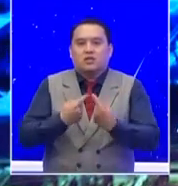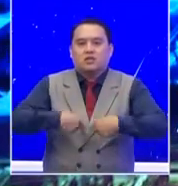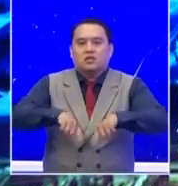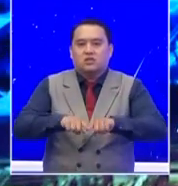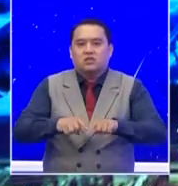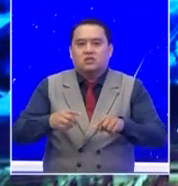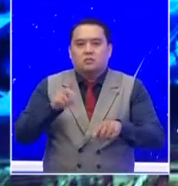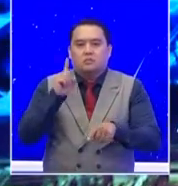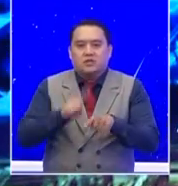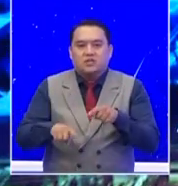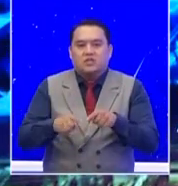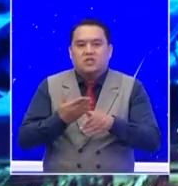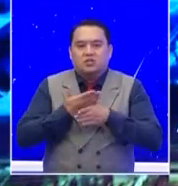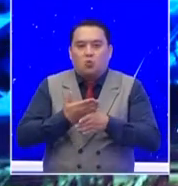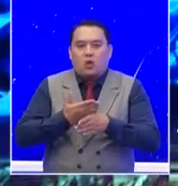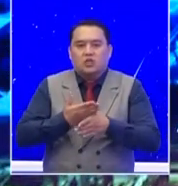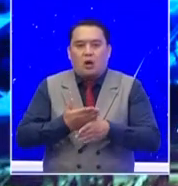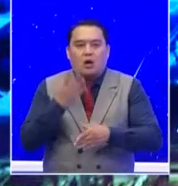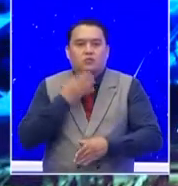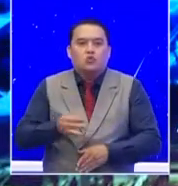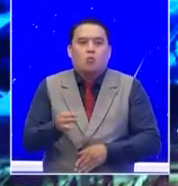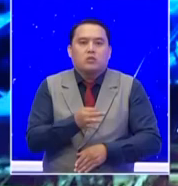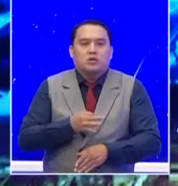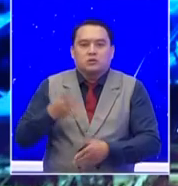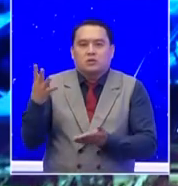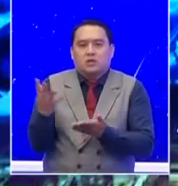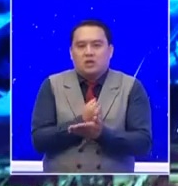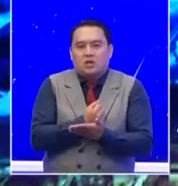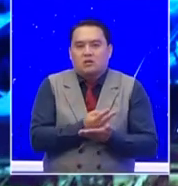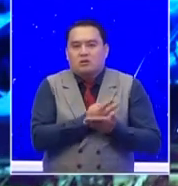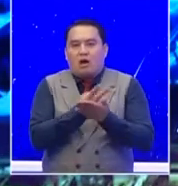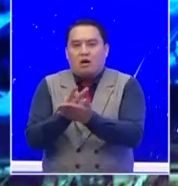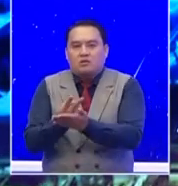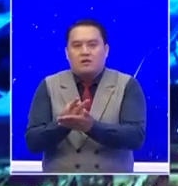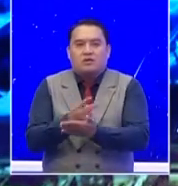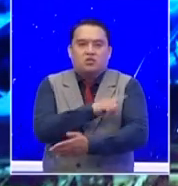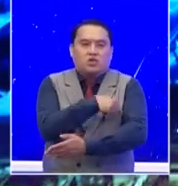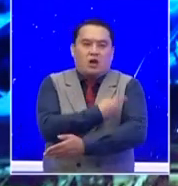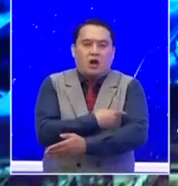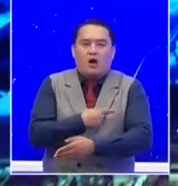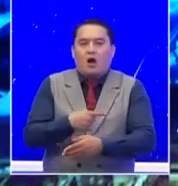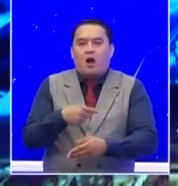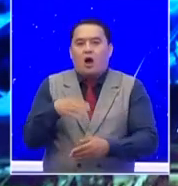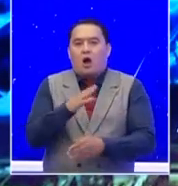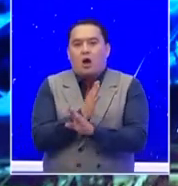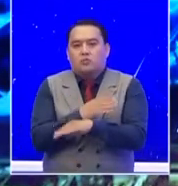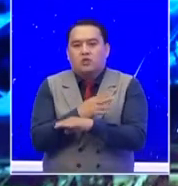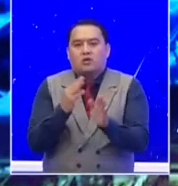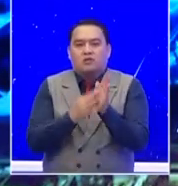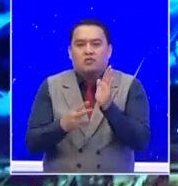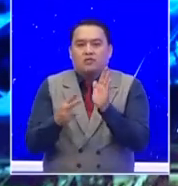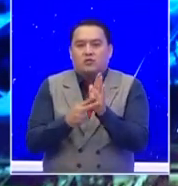спасателями департамента по чрезвычайным ситуациям алматинской области найдена и доставлена на берег жительницы города капшагай